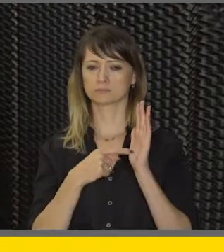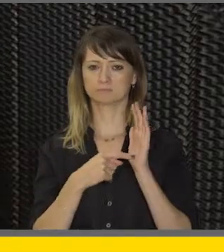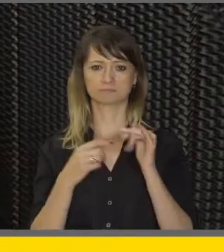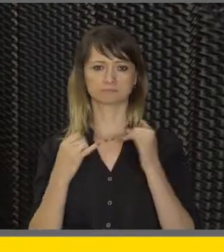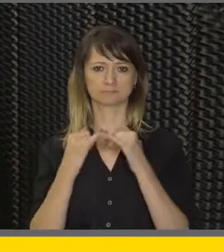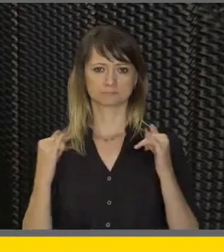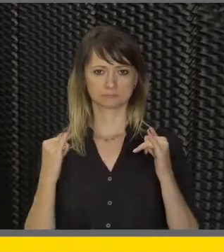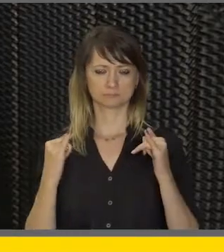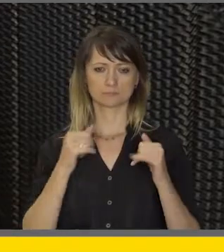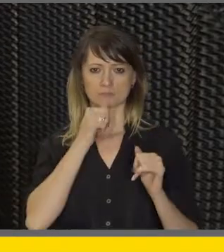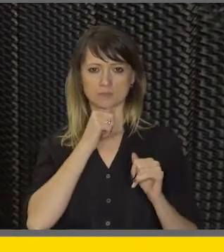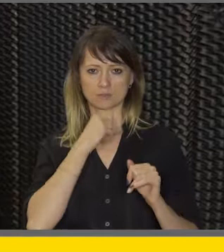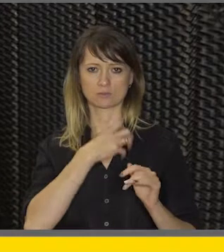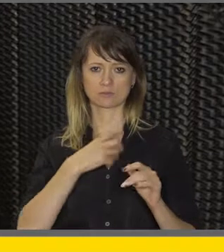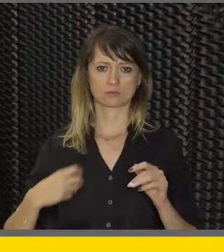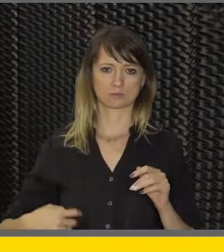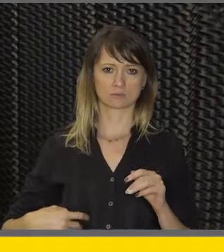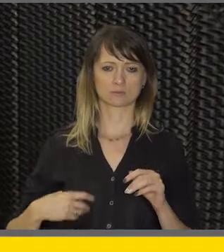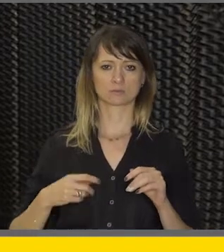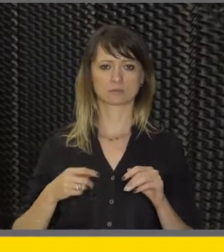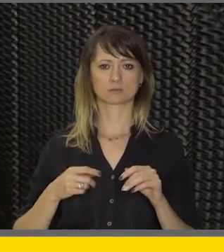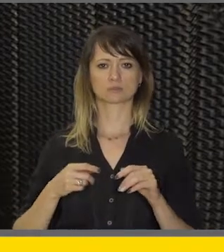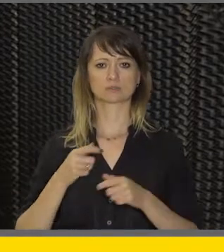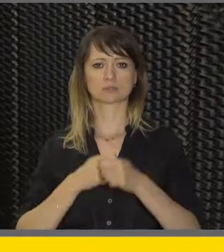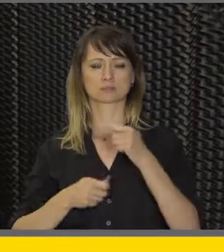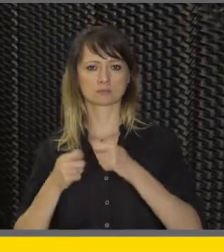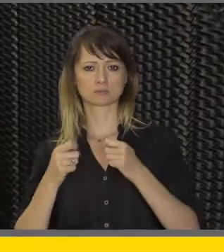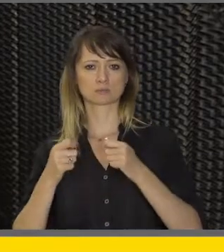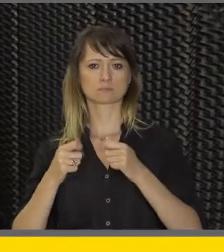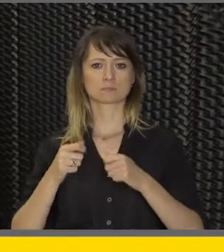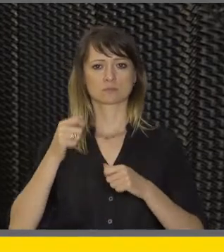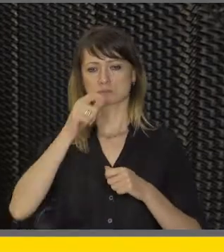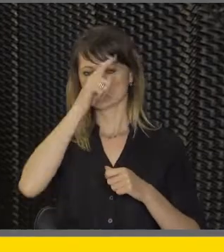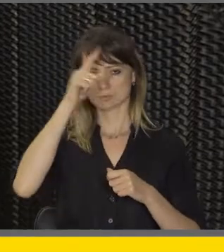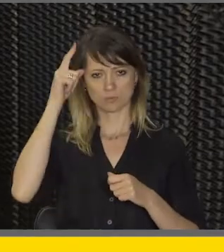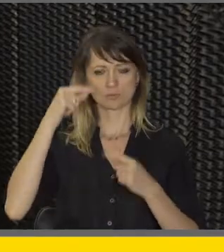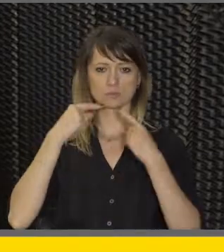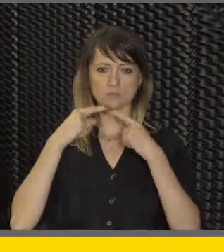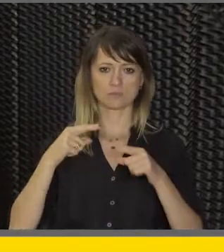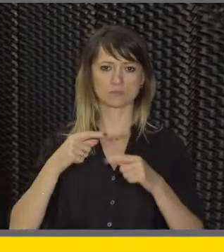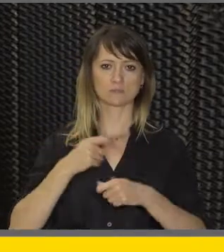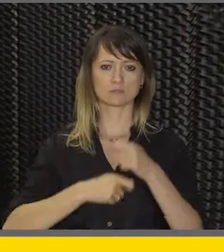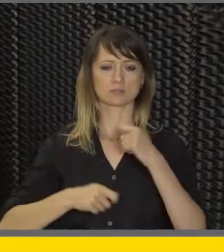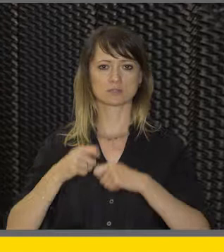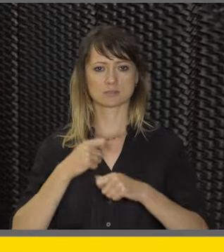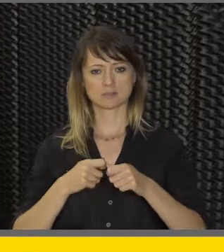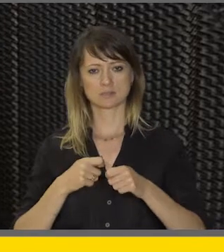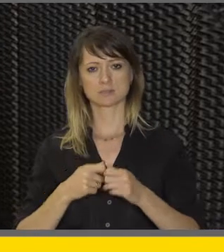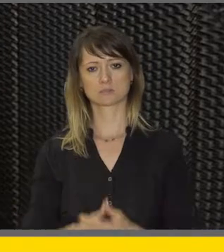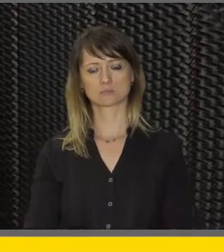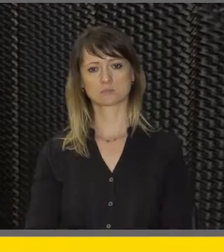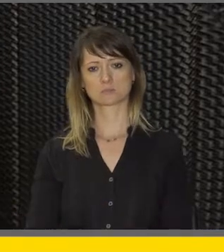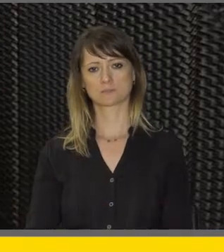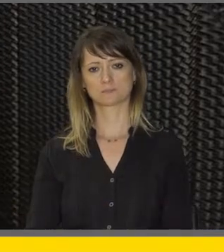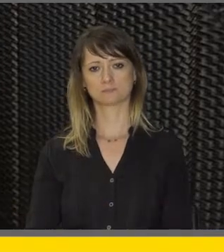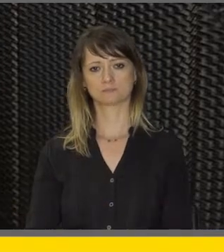zielonej gospodarki. Gospodarowanie zasobami, społeczna odpowiedzialność biznesu, ochrona bioróżnorodności, takie typowo biologiczne byśmy